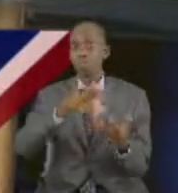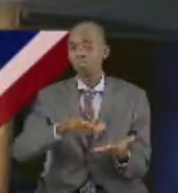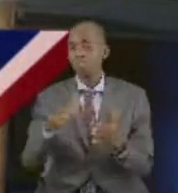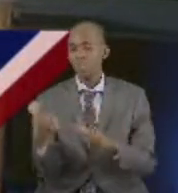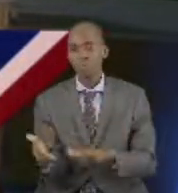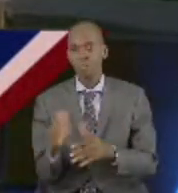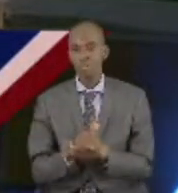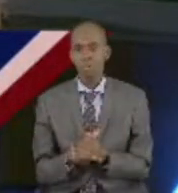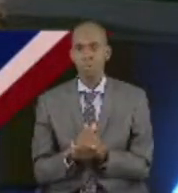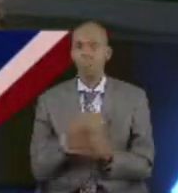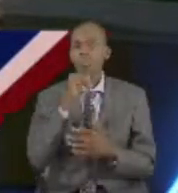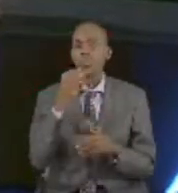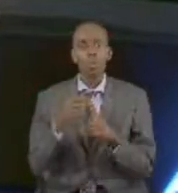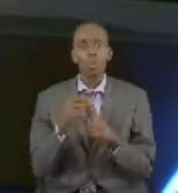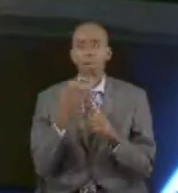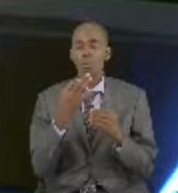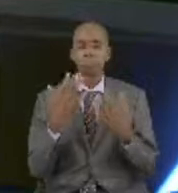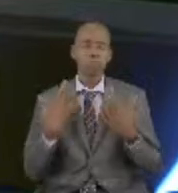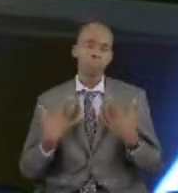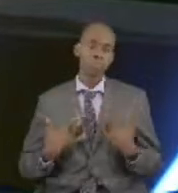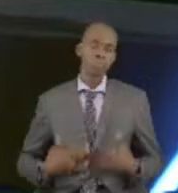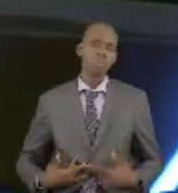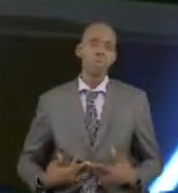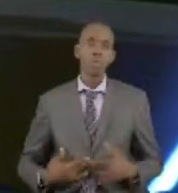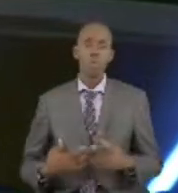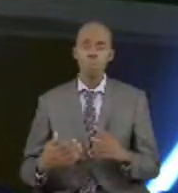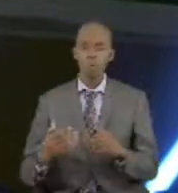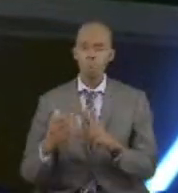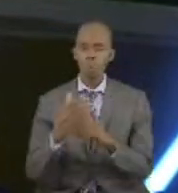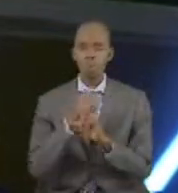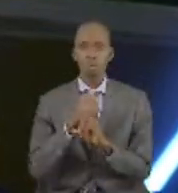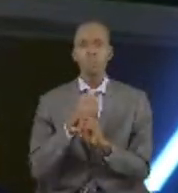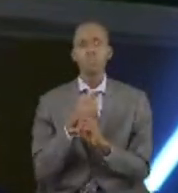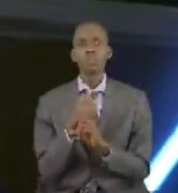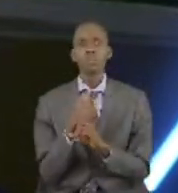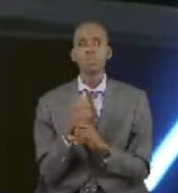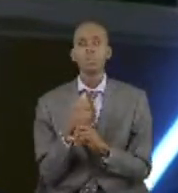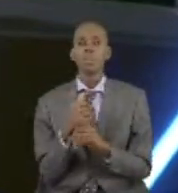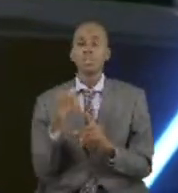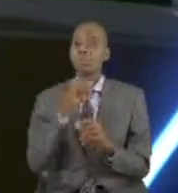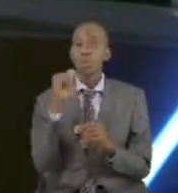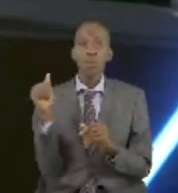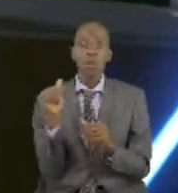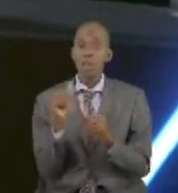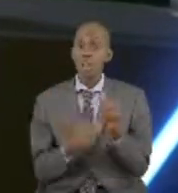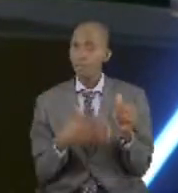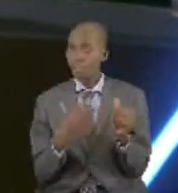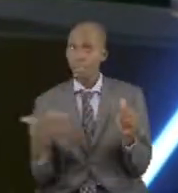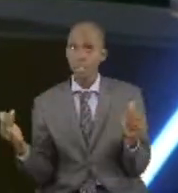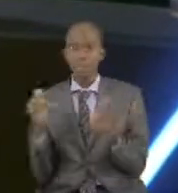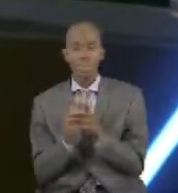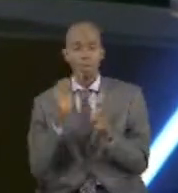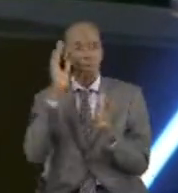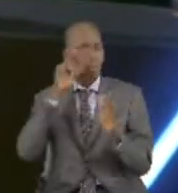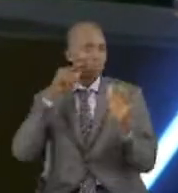mort. Ce n'est pas la parole de découragement. Portant la parole, ne portant pas ce qui va